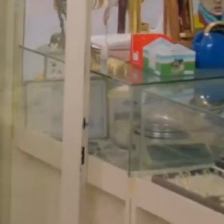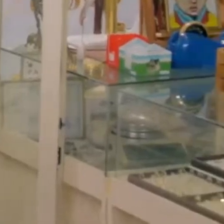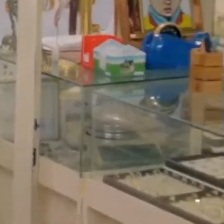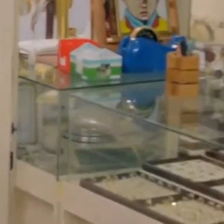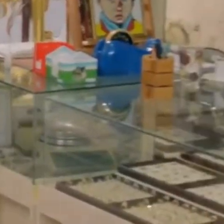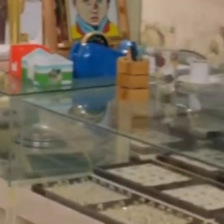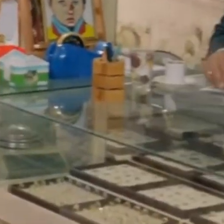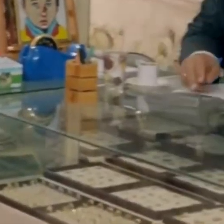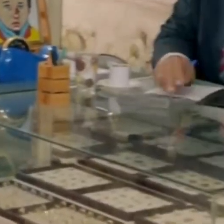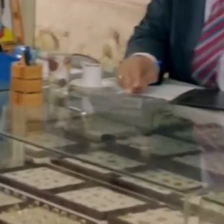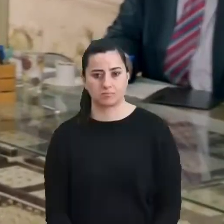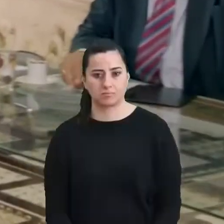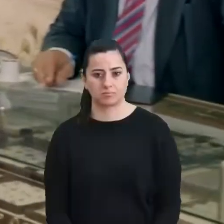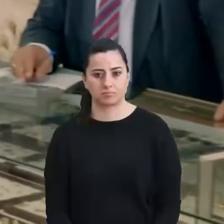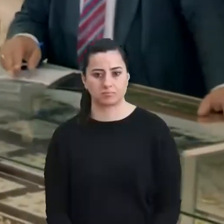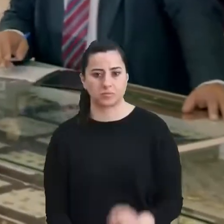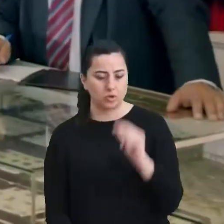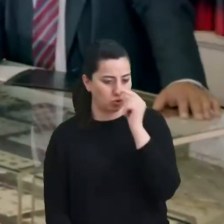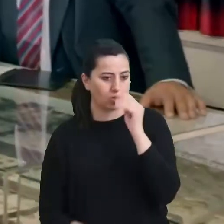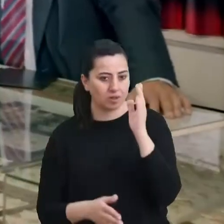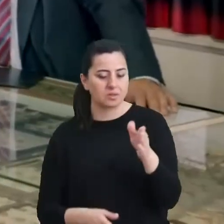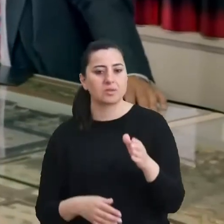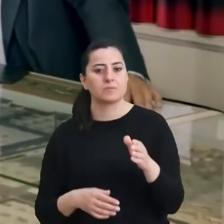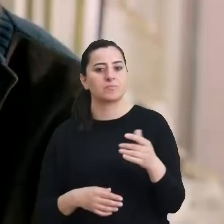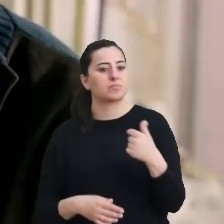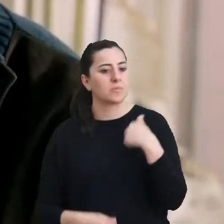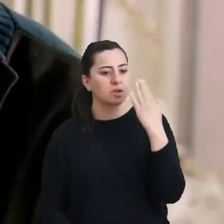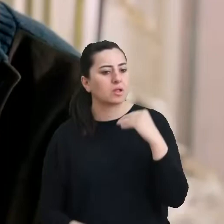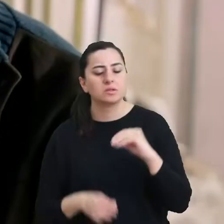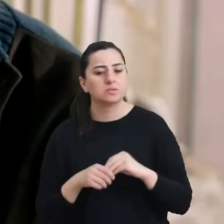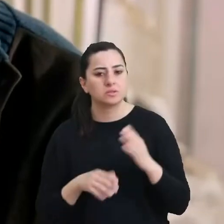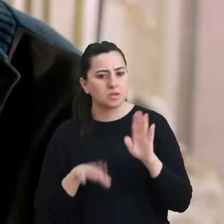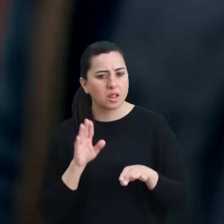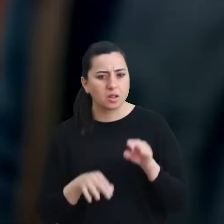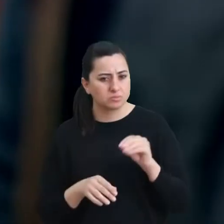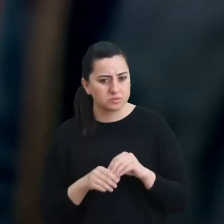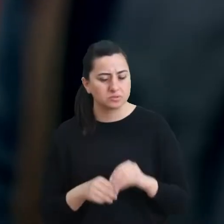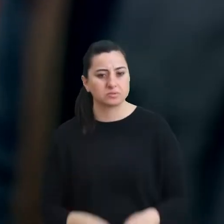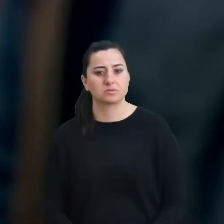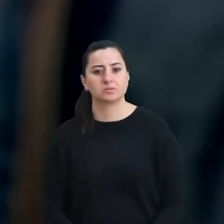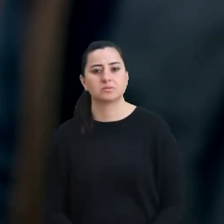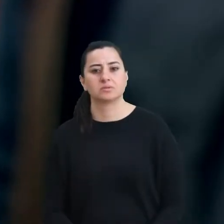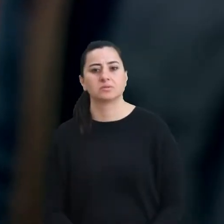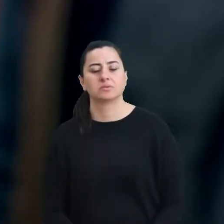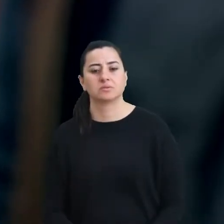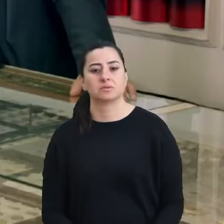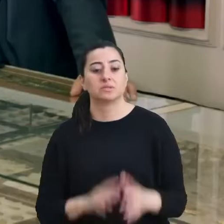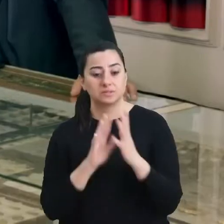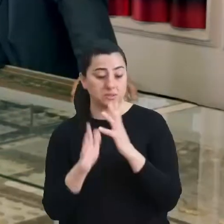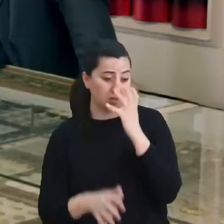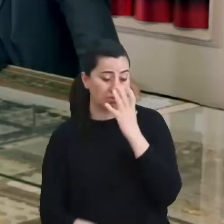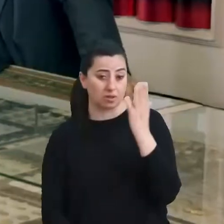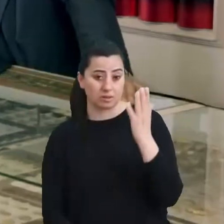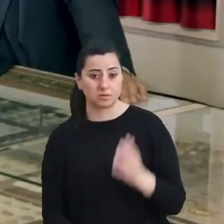İsmail cadde üzerindeki kuyumcuya girdi. Kolay gelsin Ahmet abi. Beni istetmişim, bir reklam işimi de varmış. Sıra var birader, sıranı